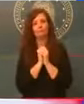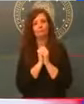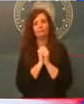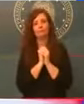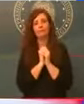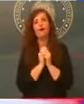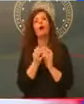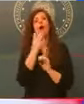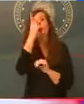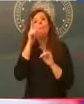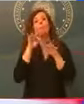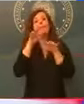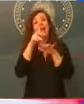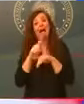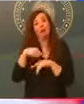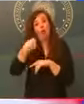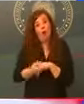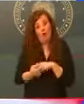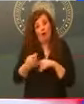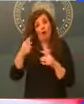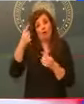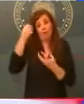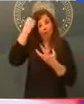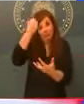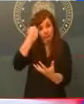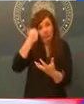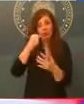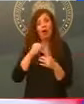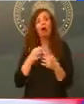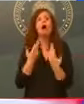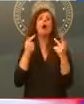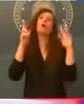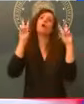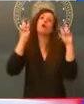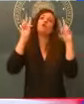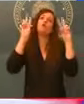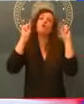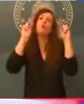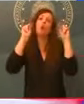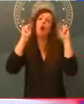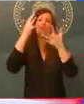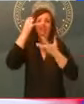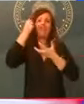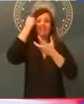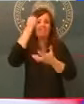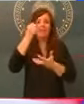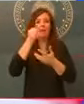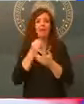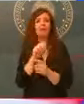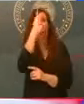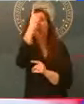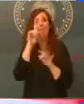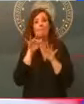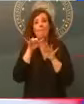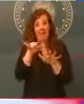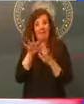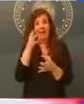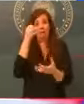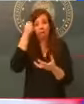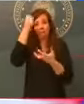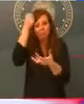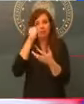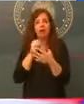che stanziamo in nuovi investimenti. Questo nuovo miliardo ci dovrà consentire di